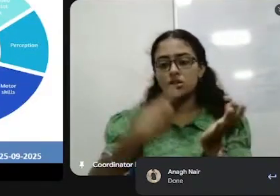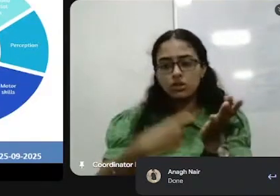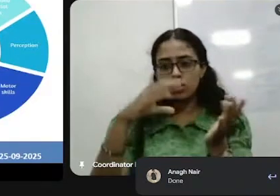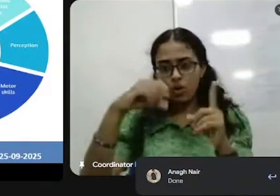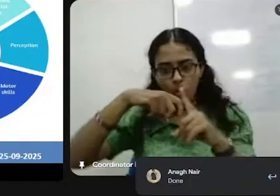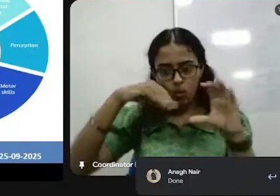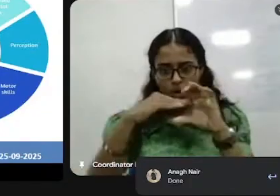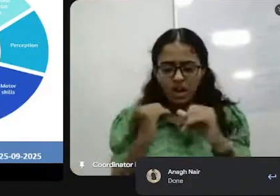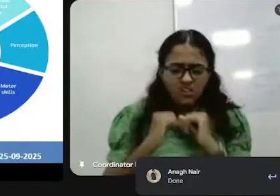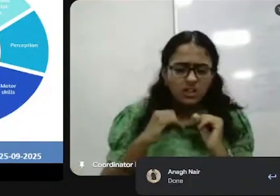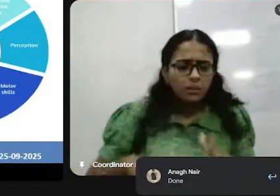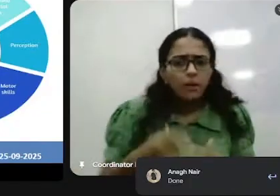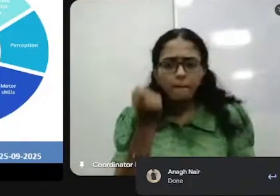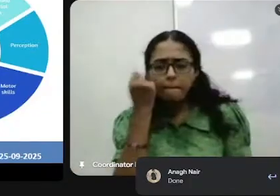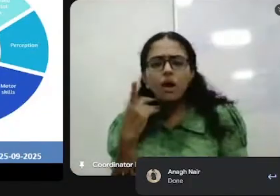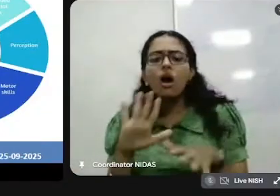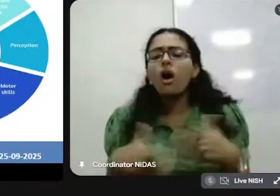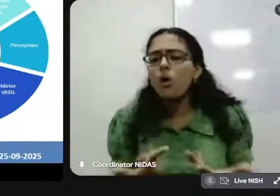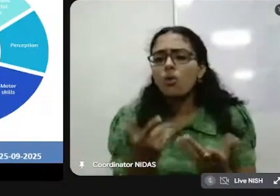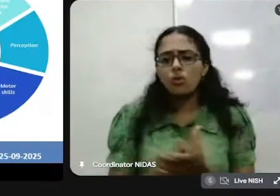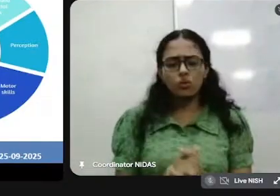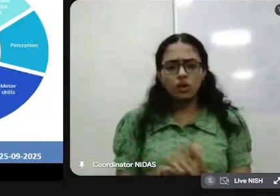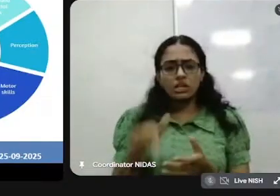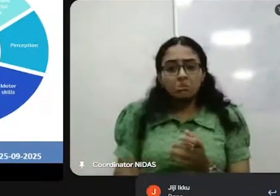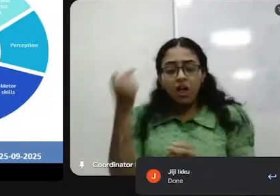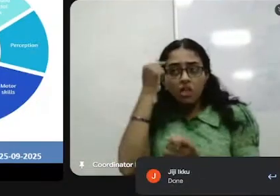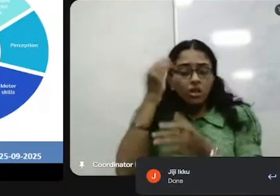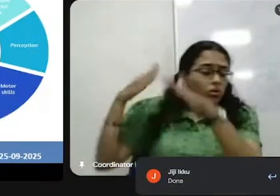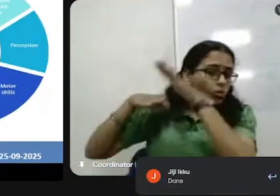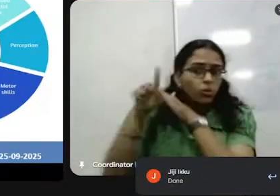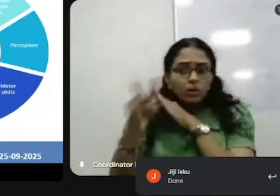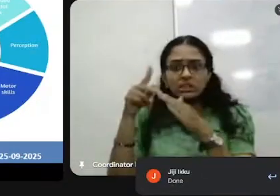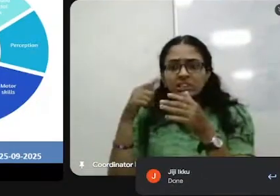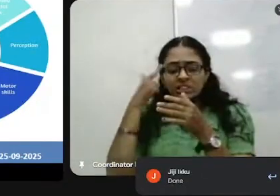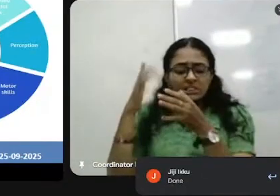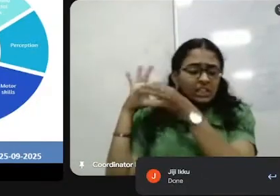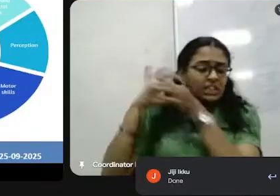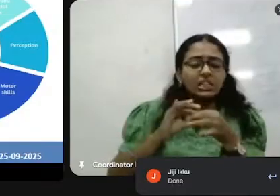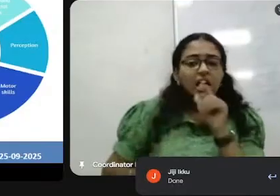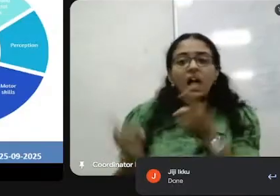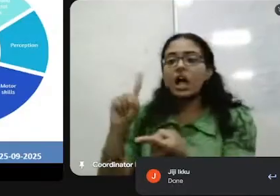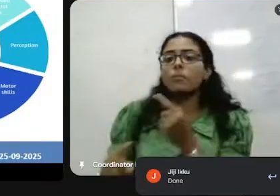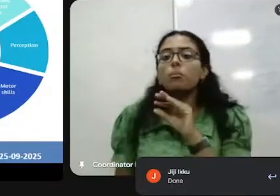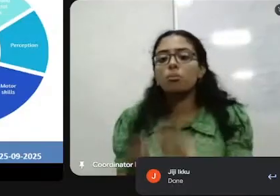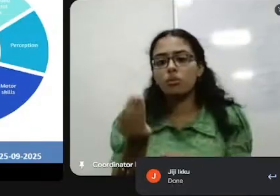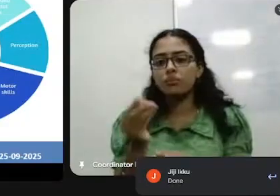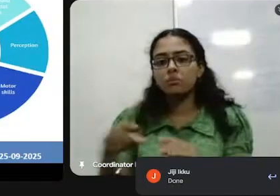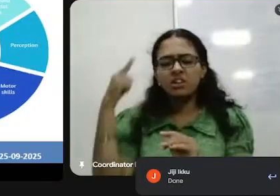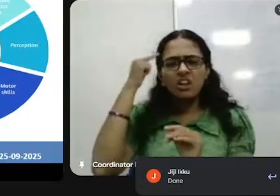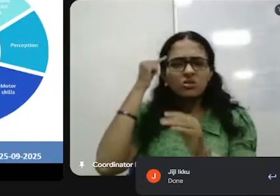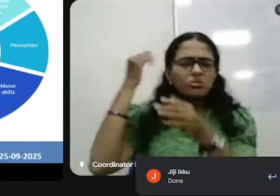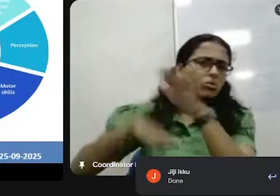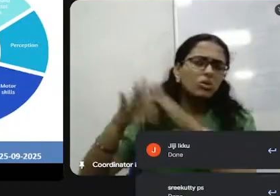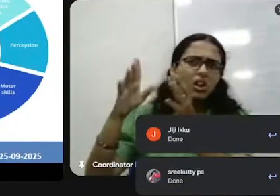ചോദിക്കുമ്പോൾ, സ്ട്രോക്ക് മുമ്പേ പറഞ്ഞ പോലെ നമ്മുടെ തലച്ചോറിനെയാണ് ഏറ്റവും കൂടുതലായിട്ട് ബാധിക്കുക. അപ്പൊ തലച്ചോറിന്റെ ഏത്